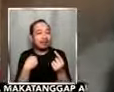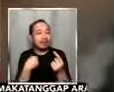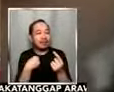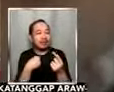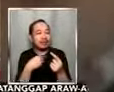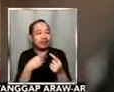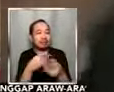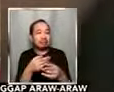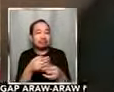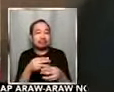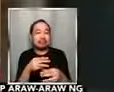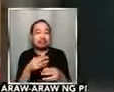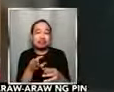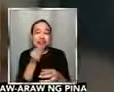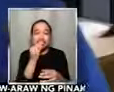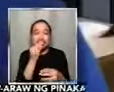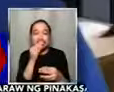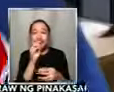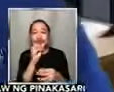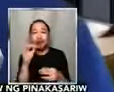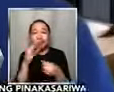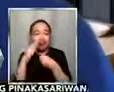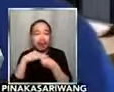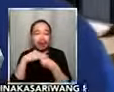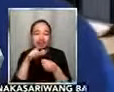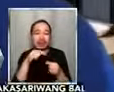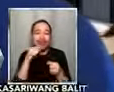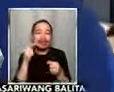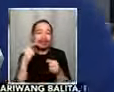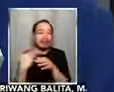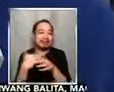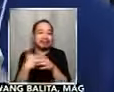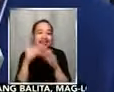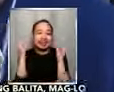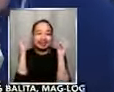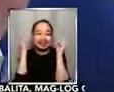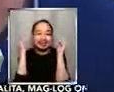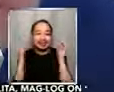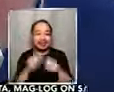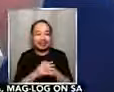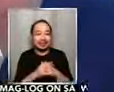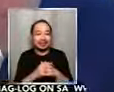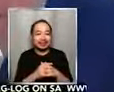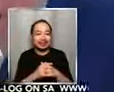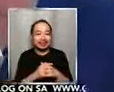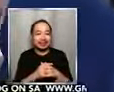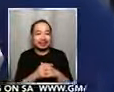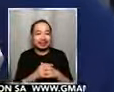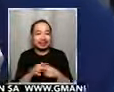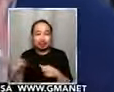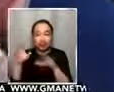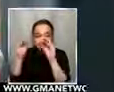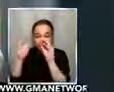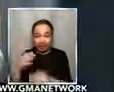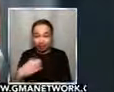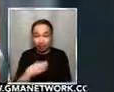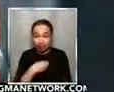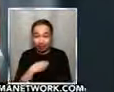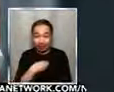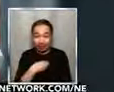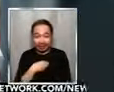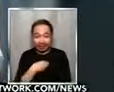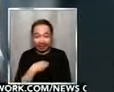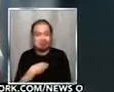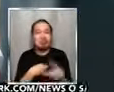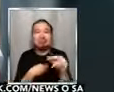marinig yung ingay ni baby. Ayun, okay. Kaya meron talaga, hindi naman nagre-reklamo yung teacher. Hindi naman